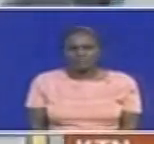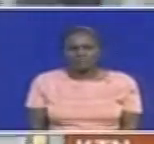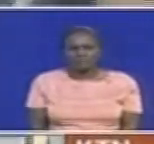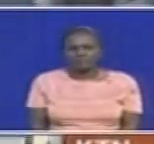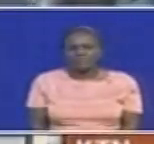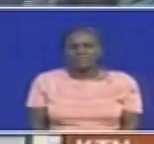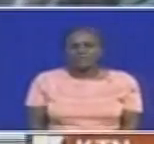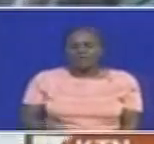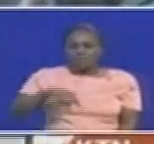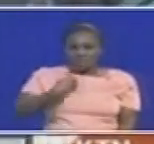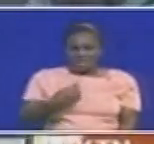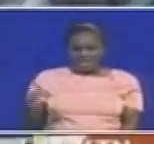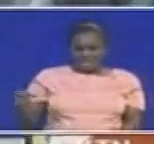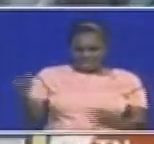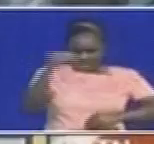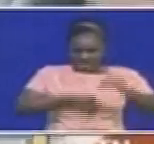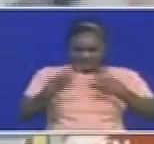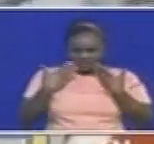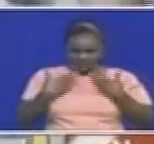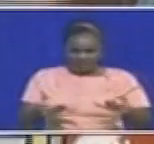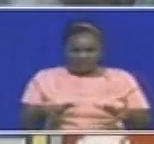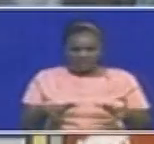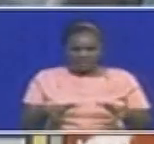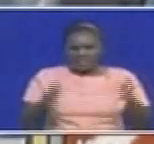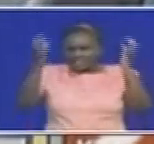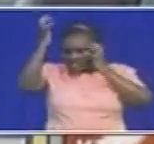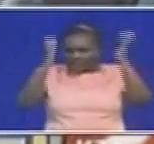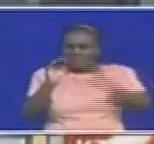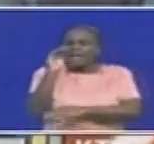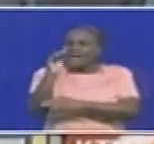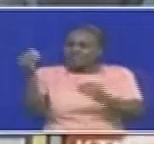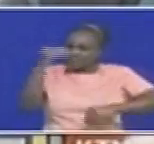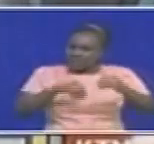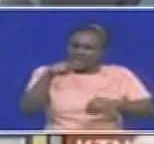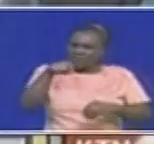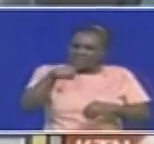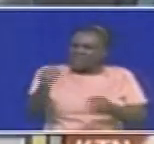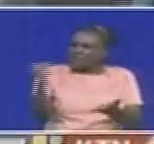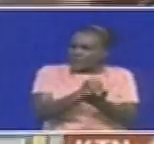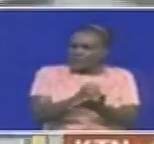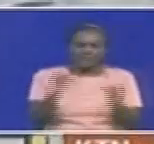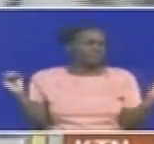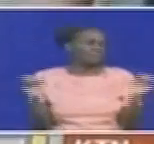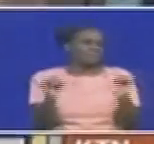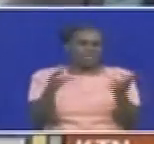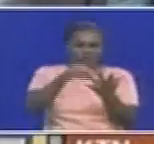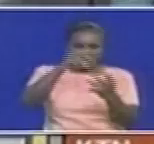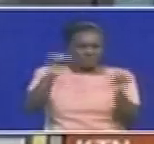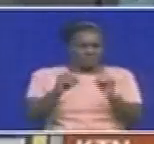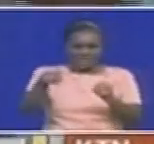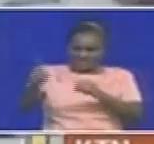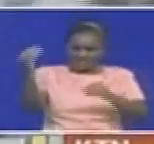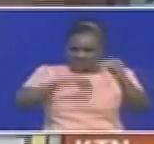Sisi pia tulichaguliwa. Si hata Madam Shebesh aliomba kura ama alikuwa nominated, hata yeye